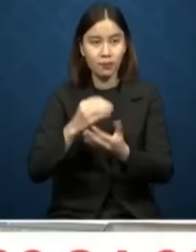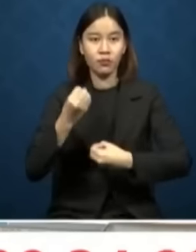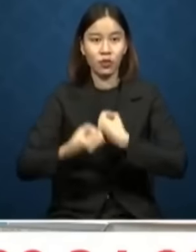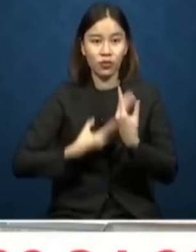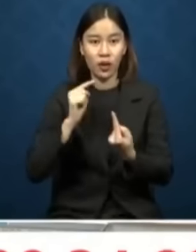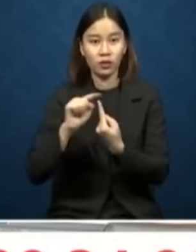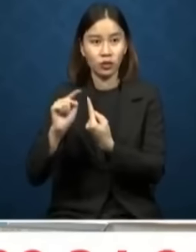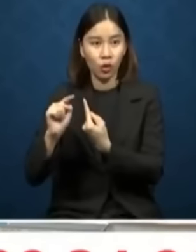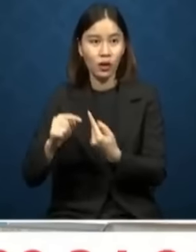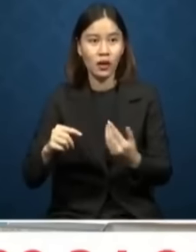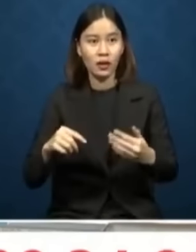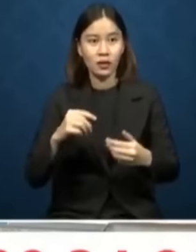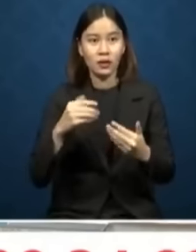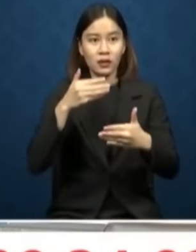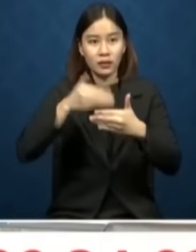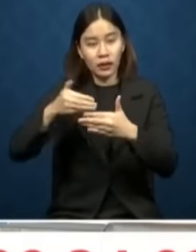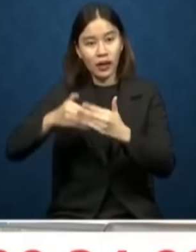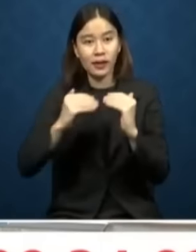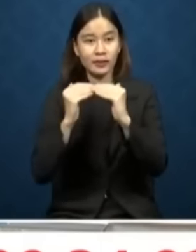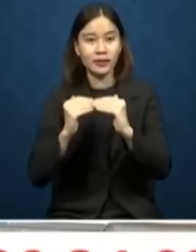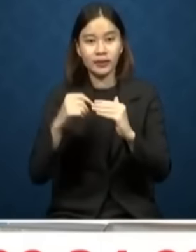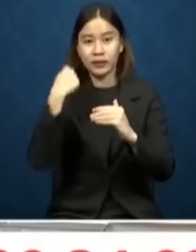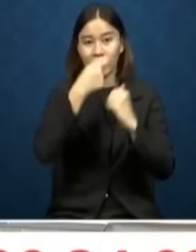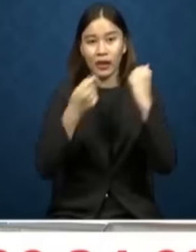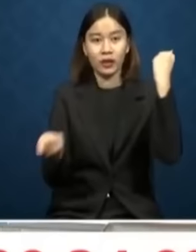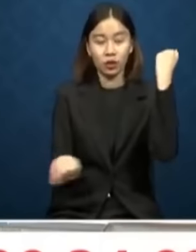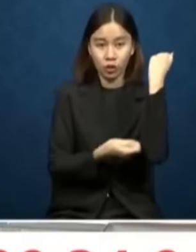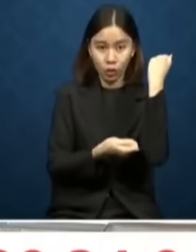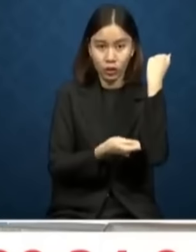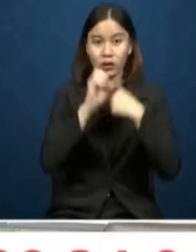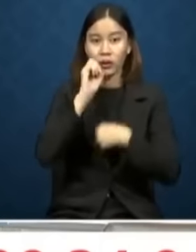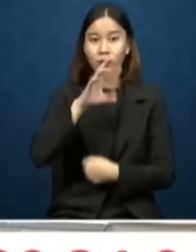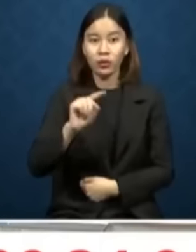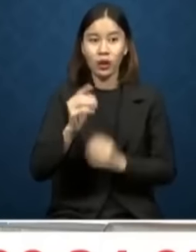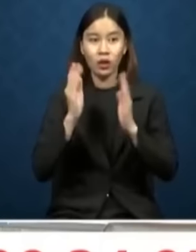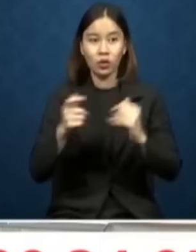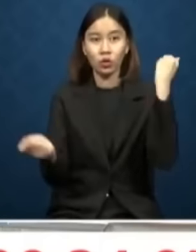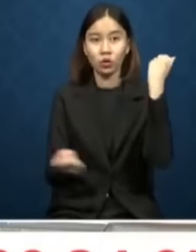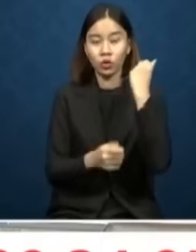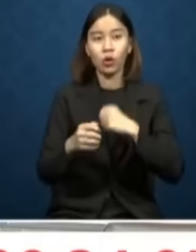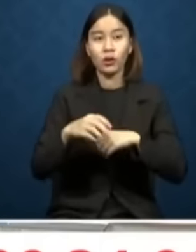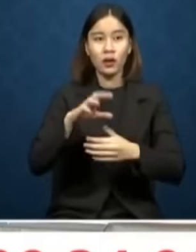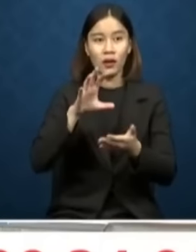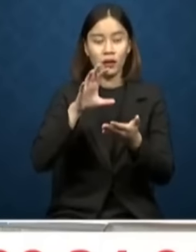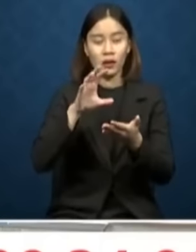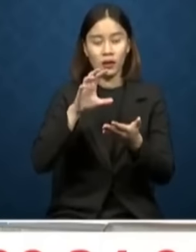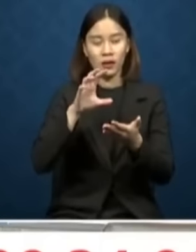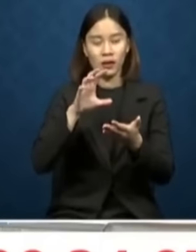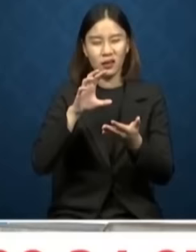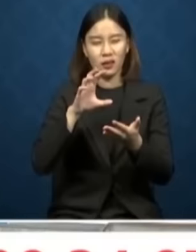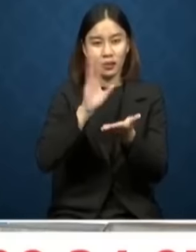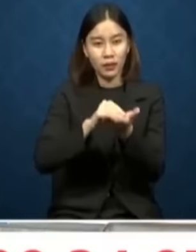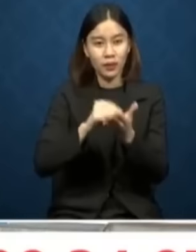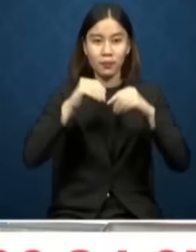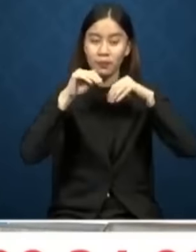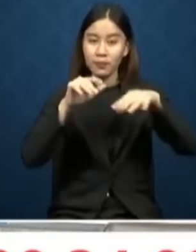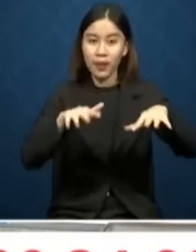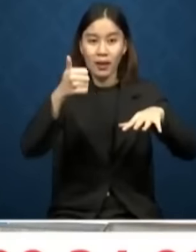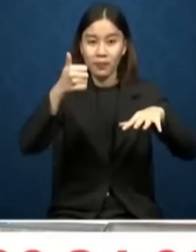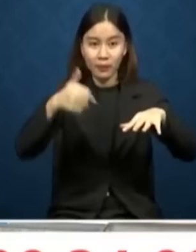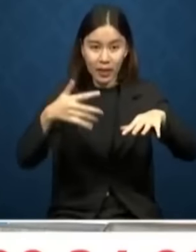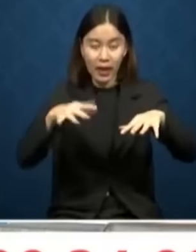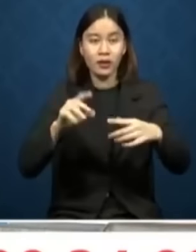ข้อจำกัดสิทธิ์ของผู้ต้องขังหรือนักโทษที่อ้างกันว่านักโทษไม่เปิดเผยไม่สามารถให้ข้อมูลได้